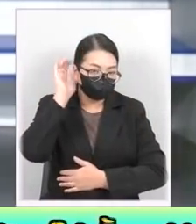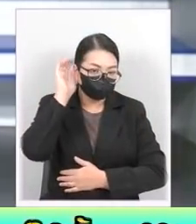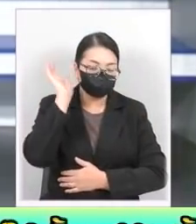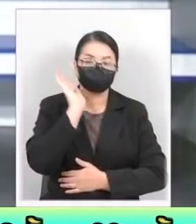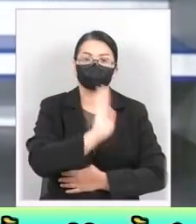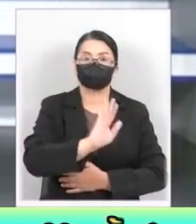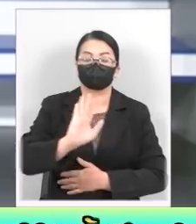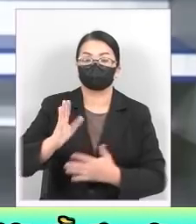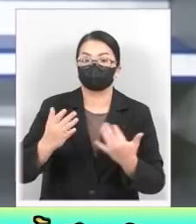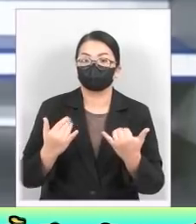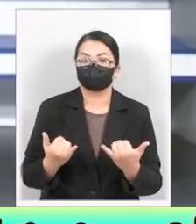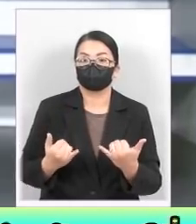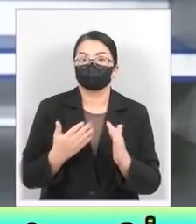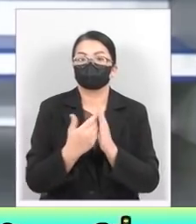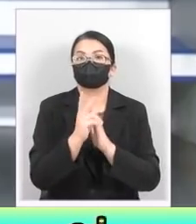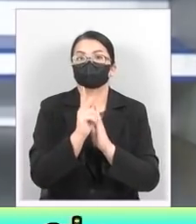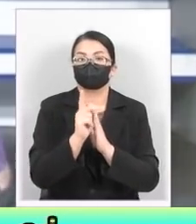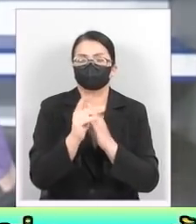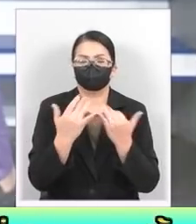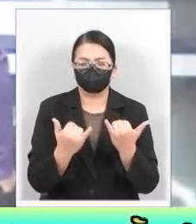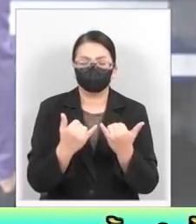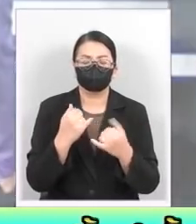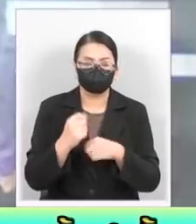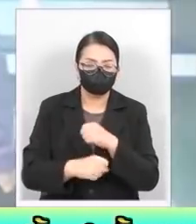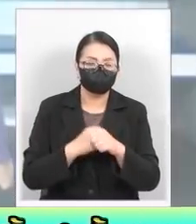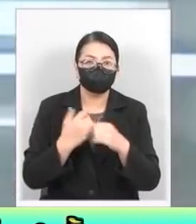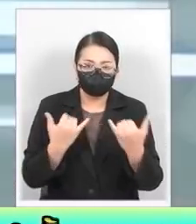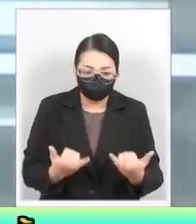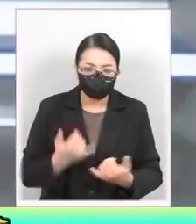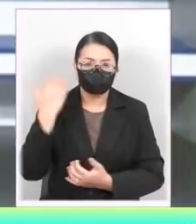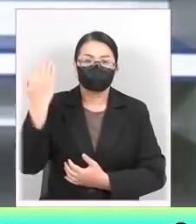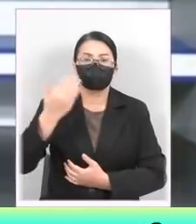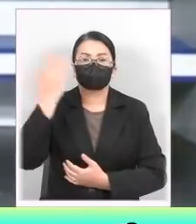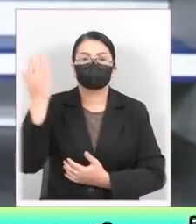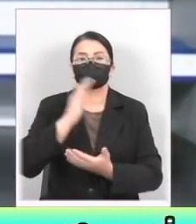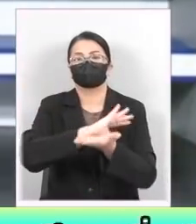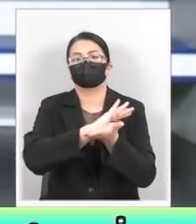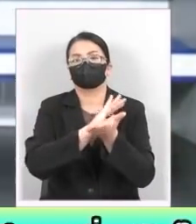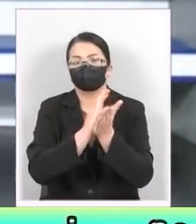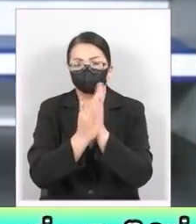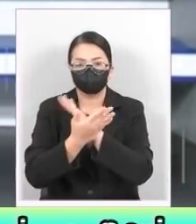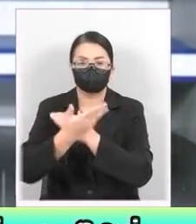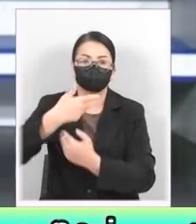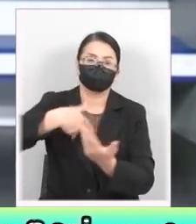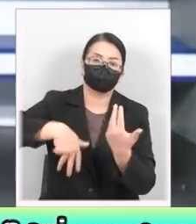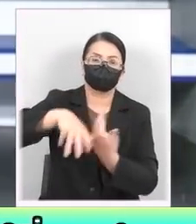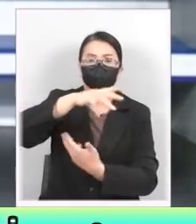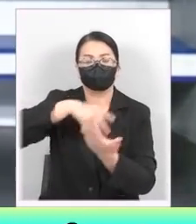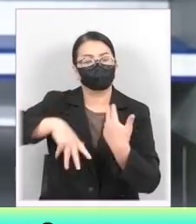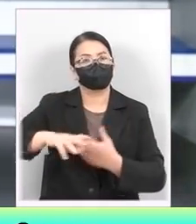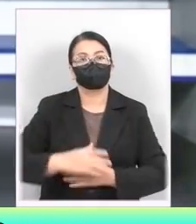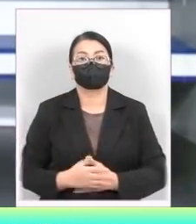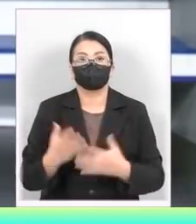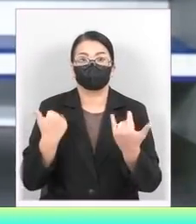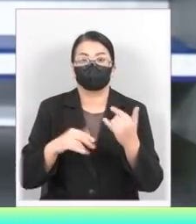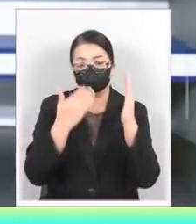แบบนี้นะครับแม่แต่ปีนี้อากาศแปรปรวนหนักมากในพื้นที่ทางภาคอีสานอุณหภูมิต่ำสุดลงไปได้17อง